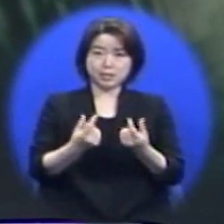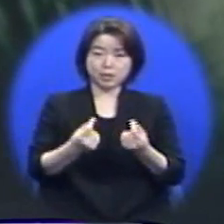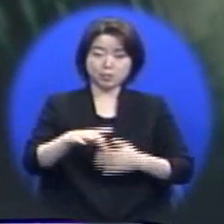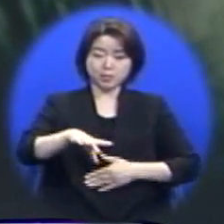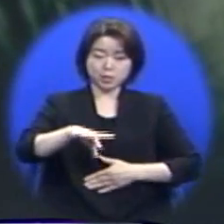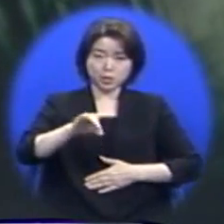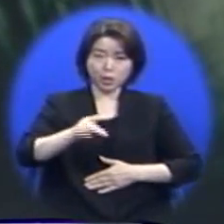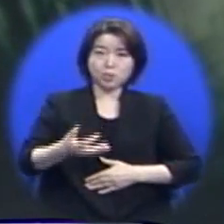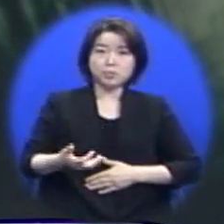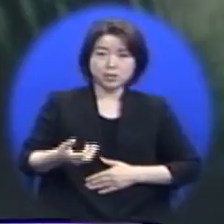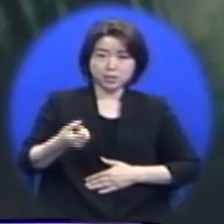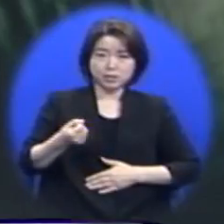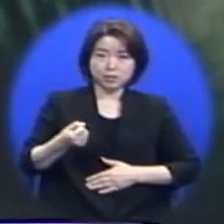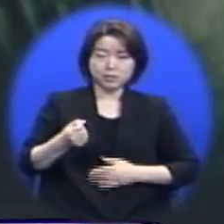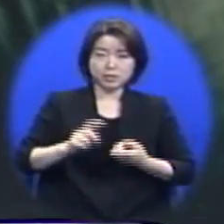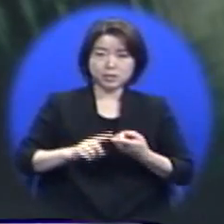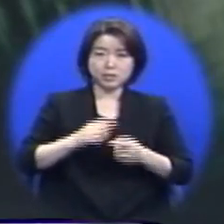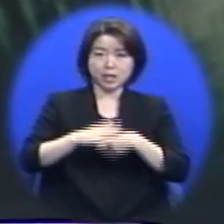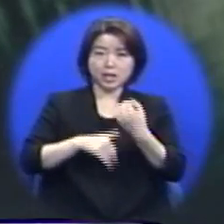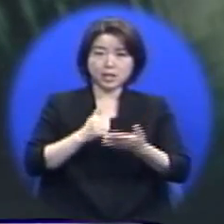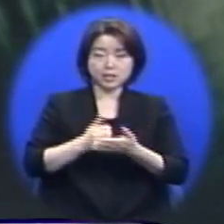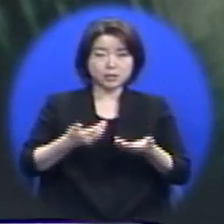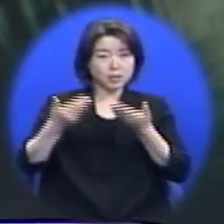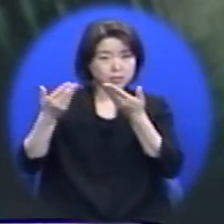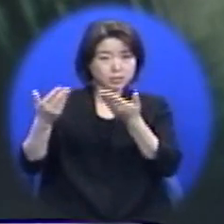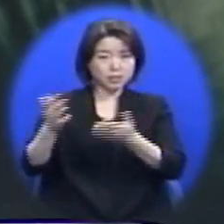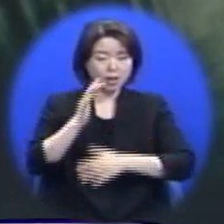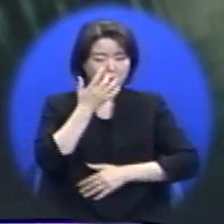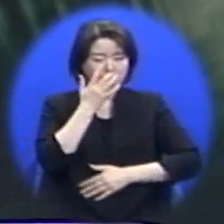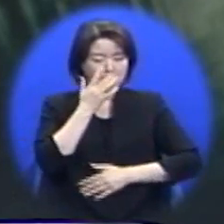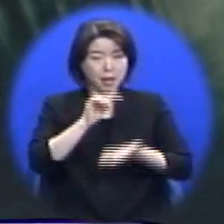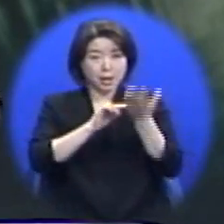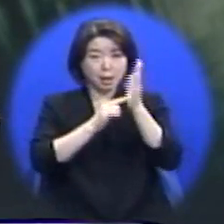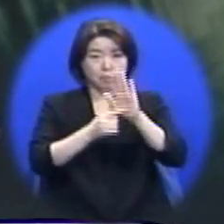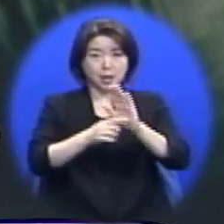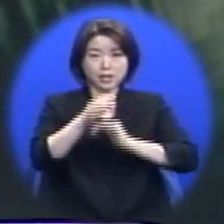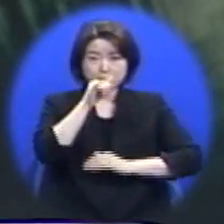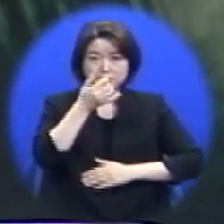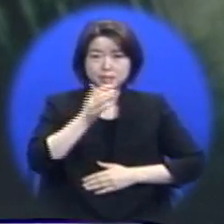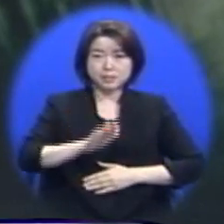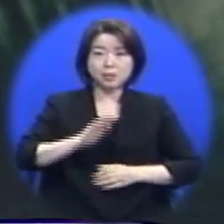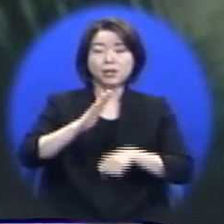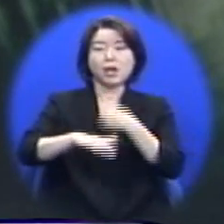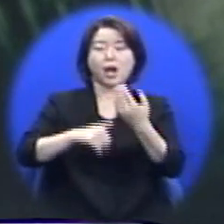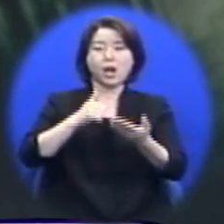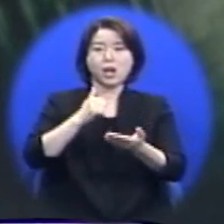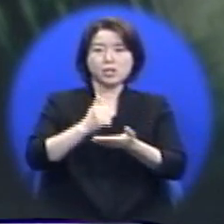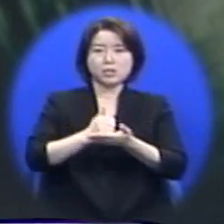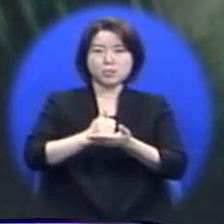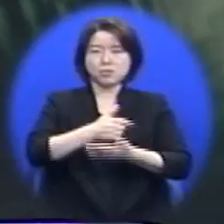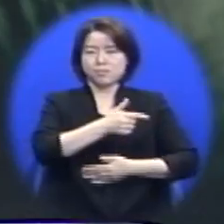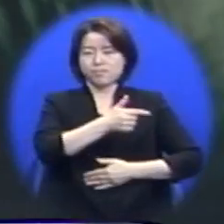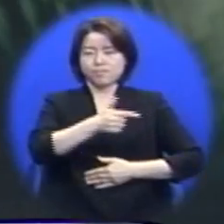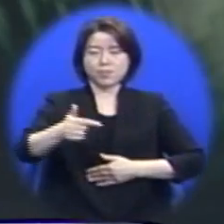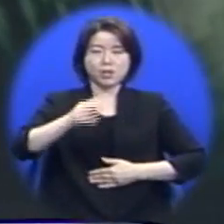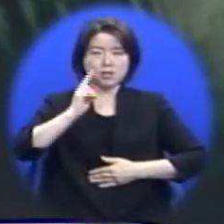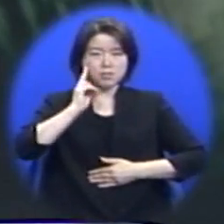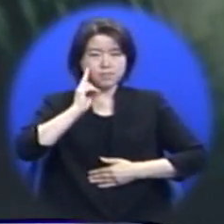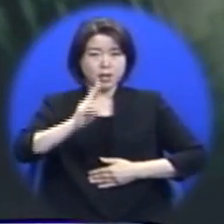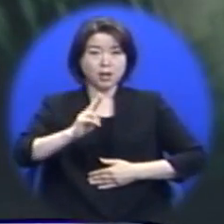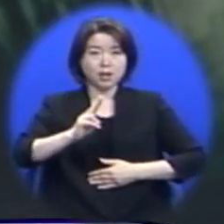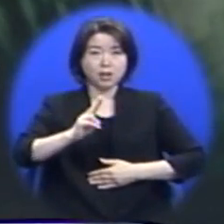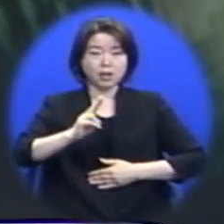하나님께 드린다는 것에 대해서 애매하게 반응하고 있지만 하나님은 대단히 심각하게